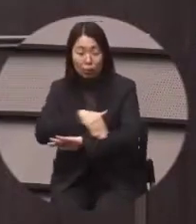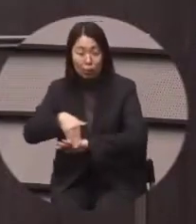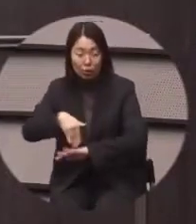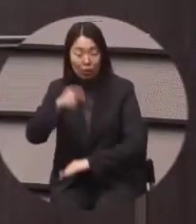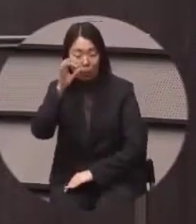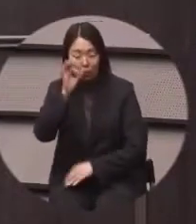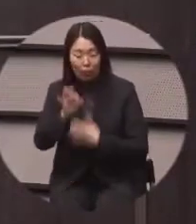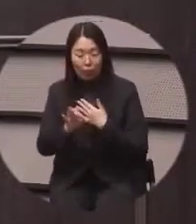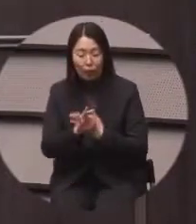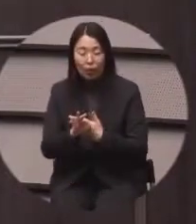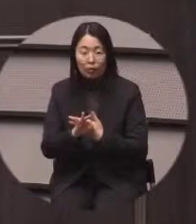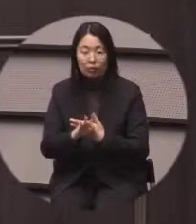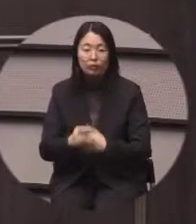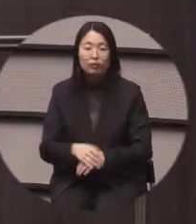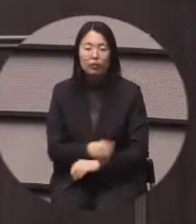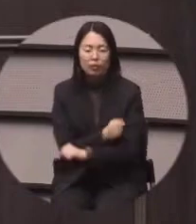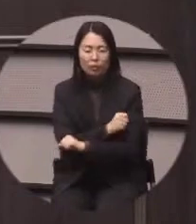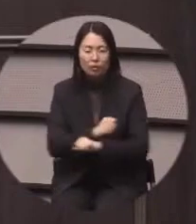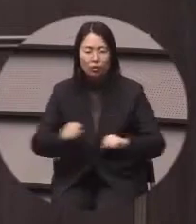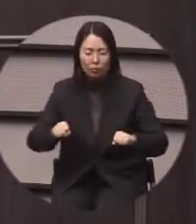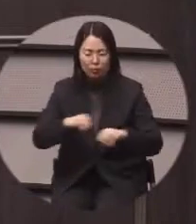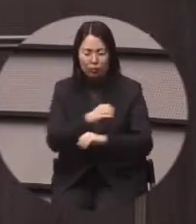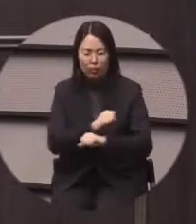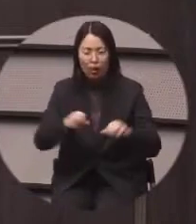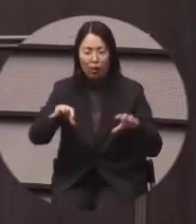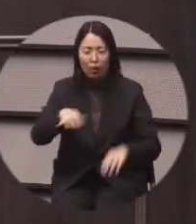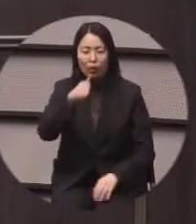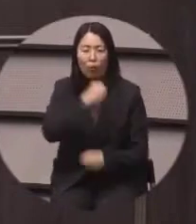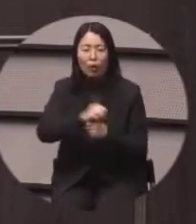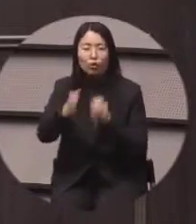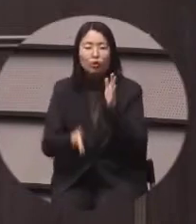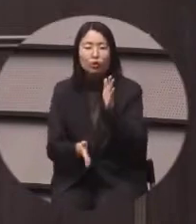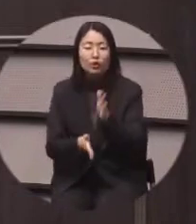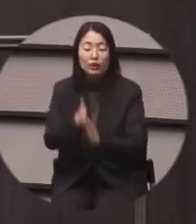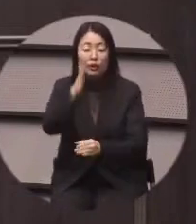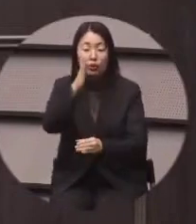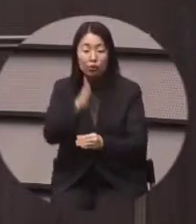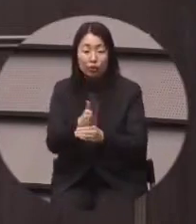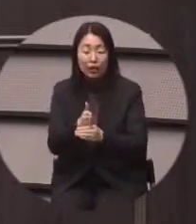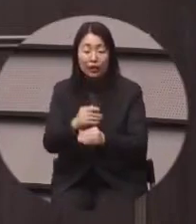약 184평방킬로미터로서 광주시 전체 면적